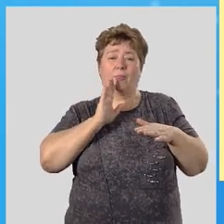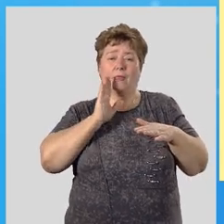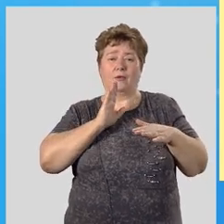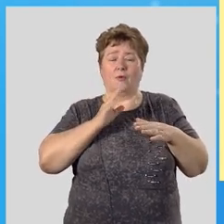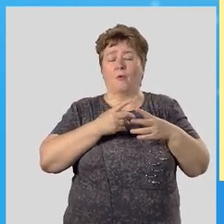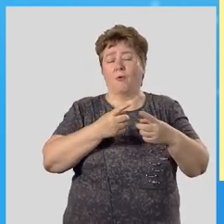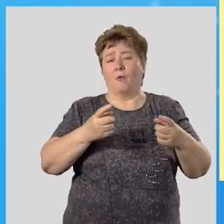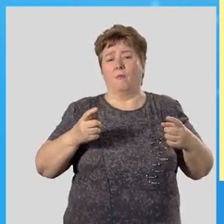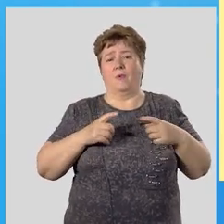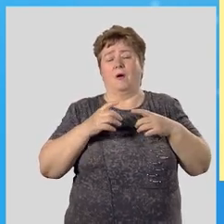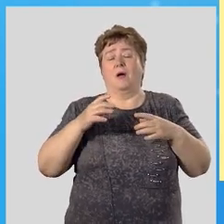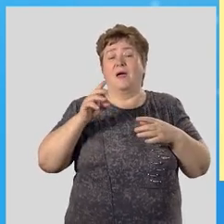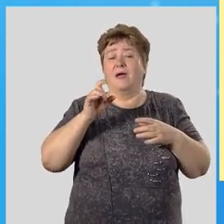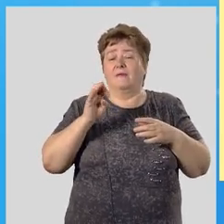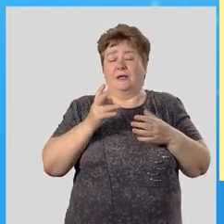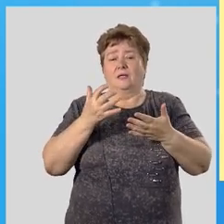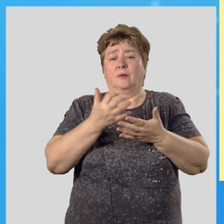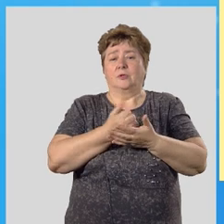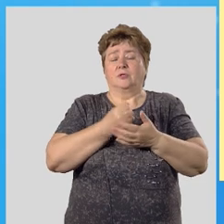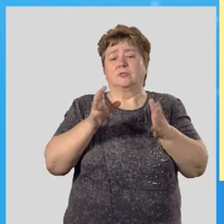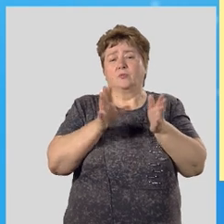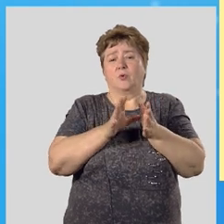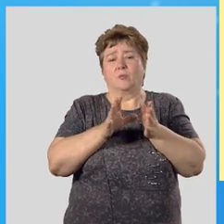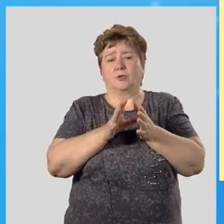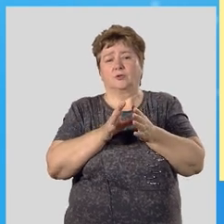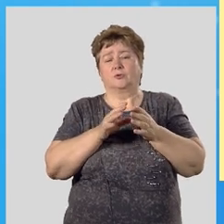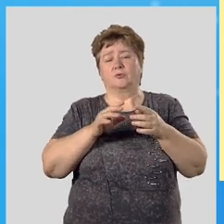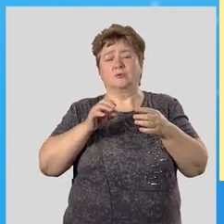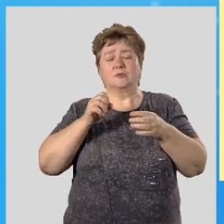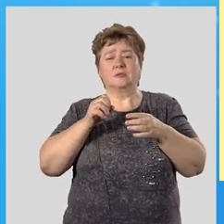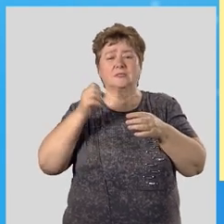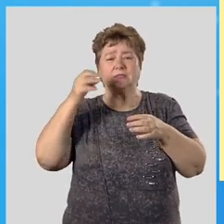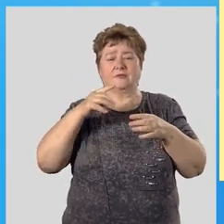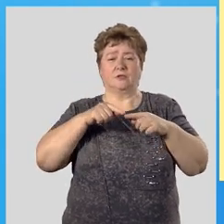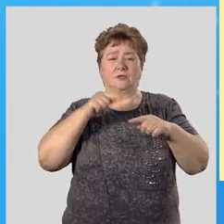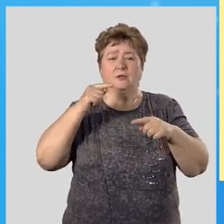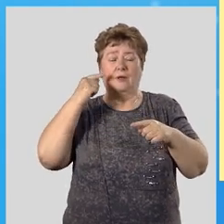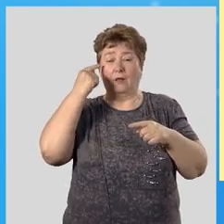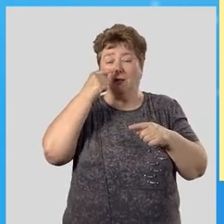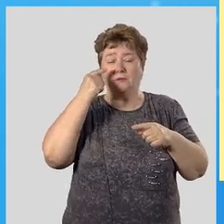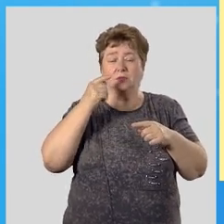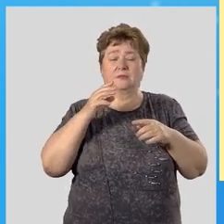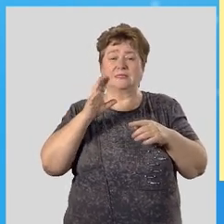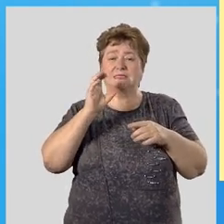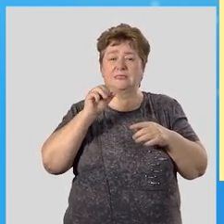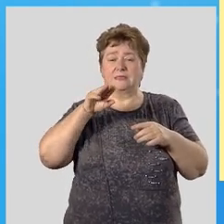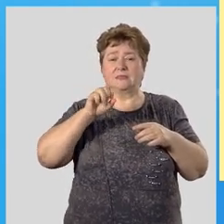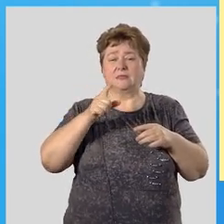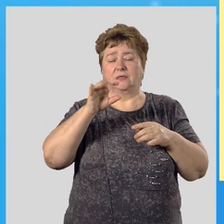водоема эвглена обнаруживает с помощью светочувствительного глазка стигмы.